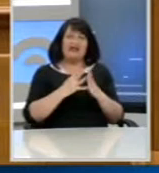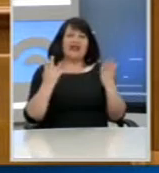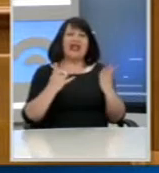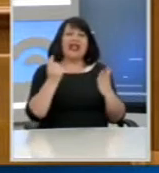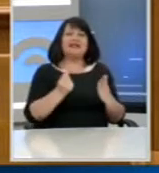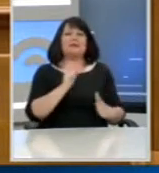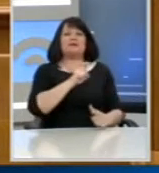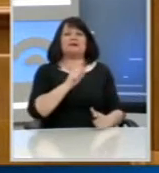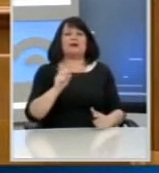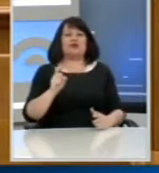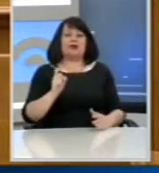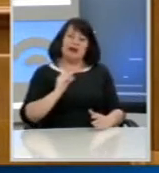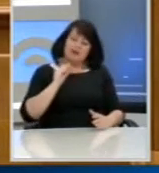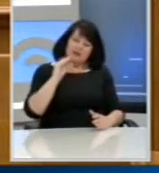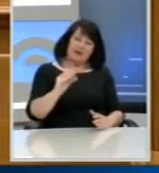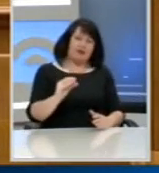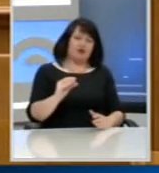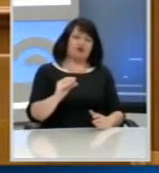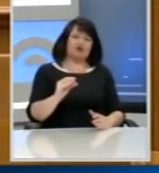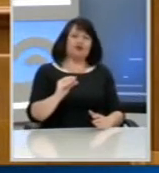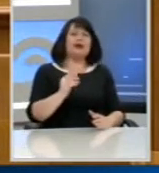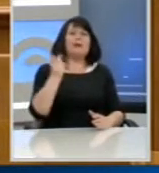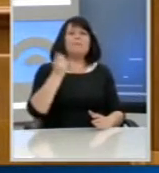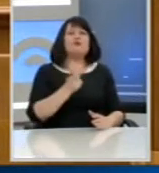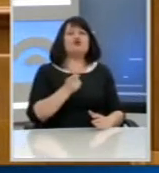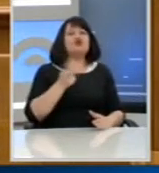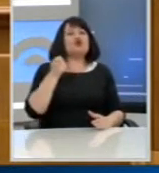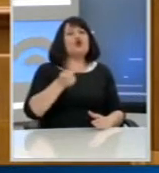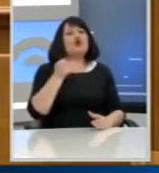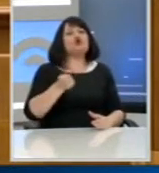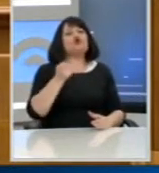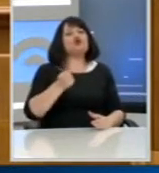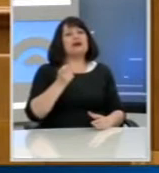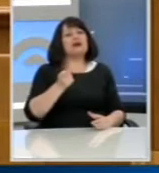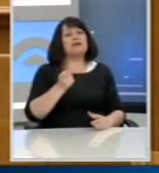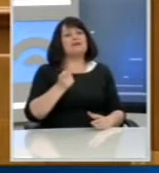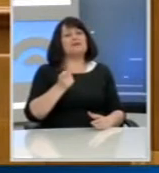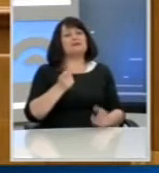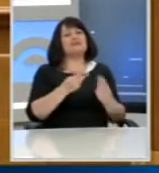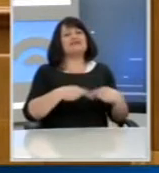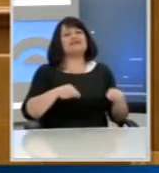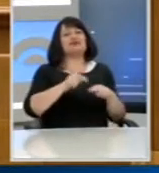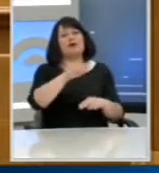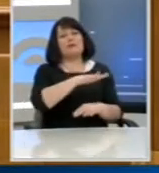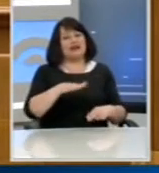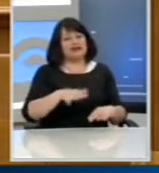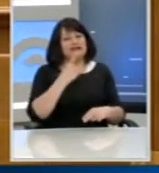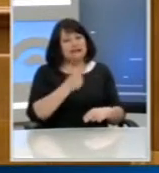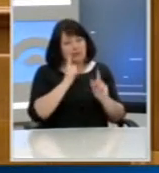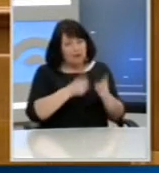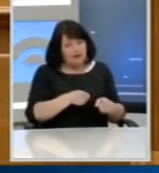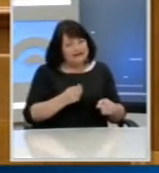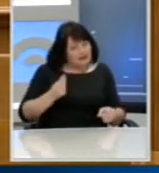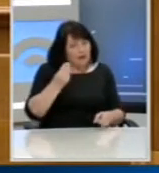εκατομμύρια να δοθούν ως ένα μέρος από την οφειλόμενη προς τα στελέχη αποκατάστασης αποφάσεις του Βουλίου της Επικρατείας.